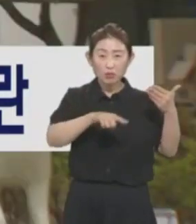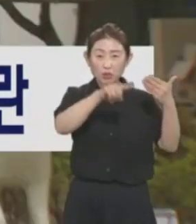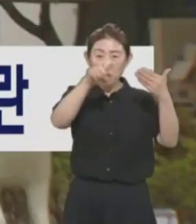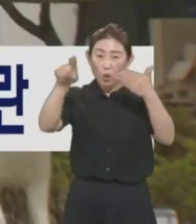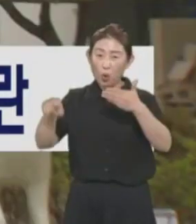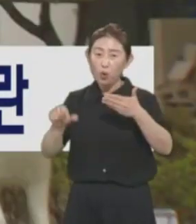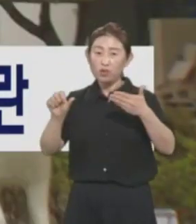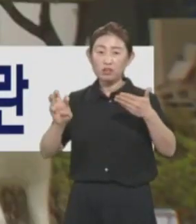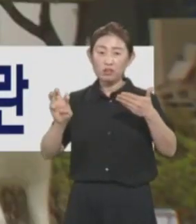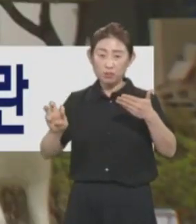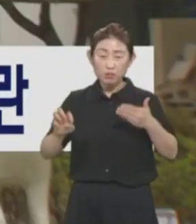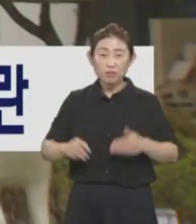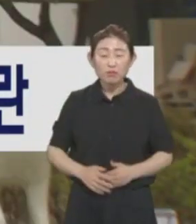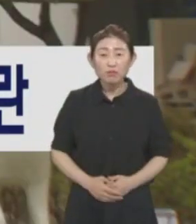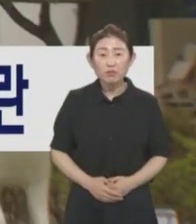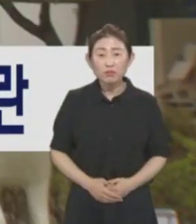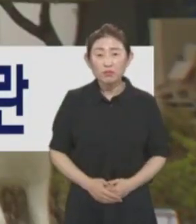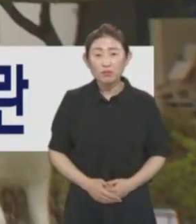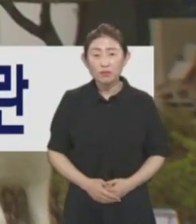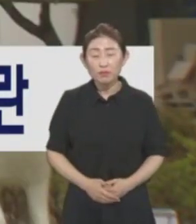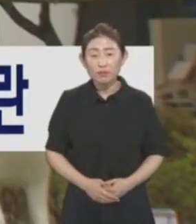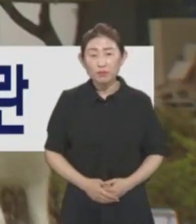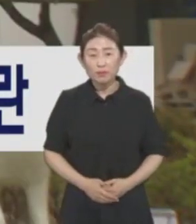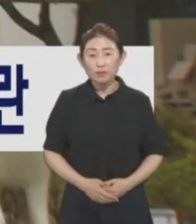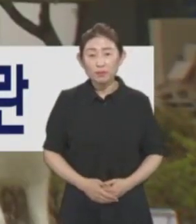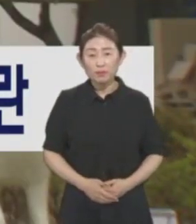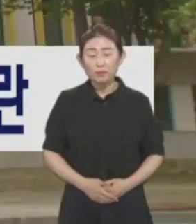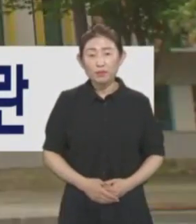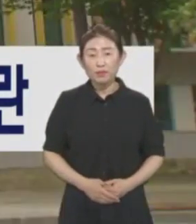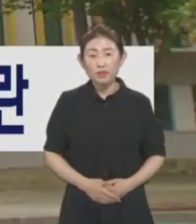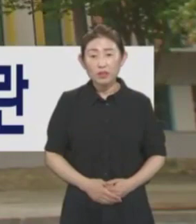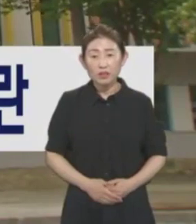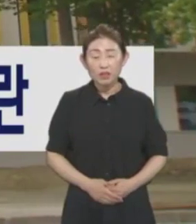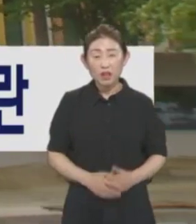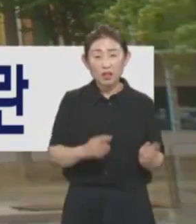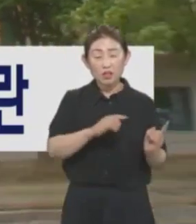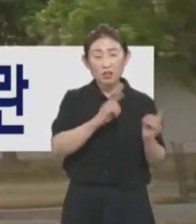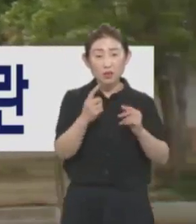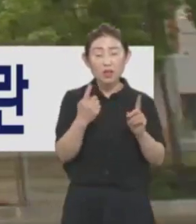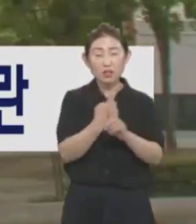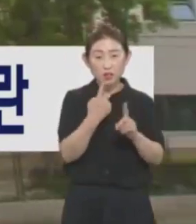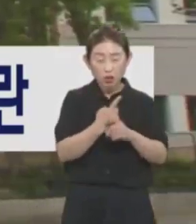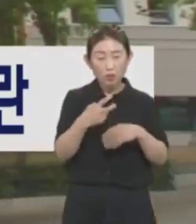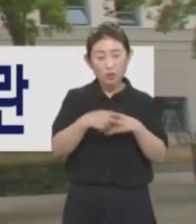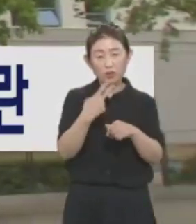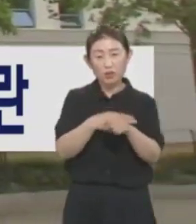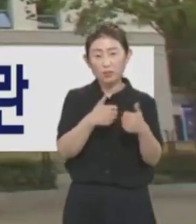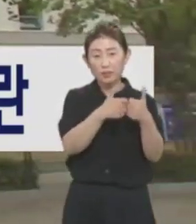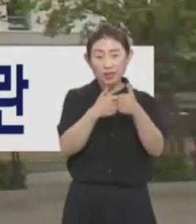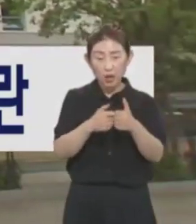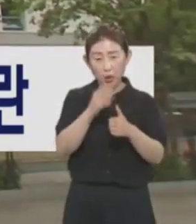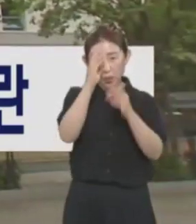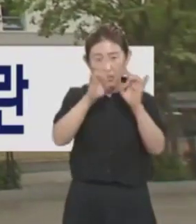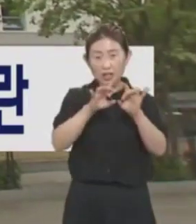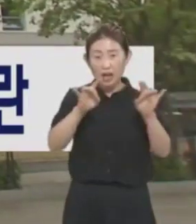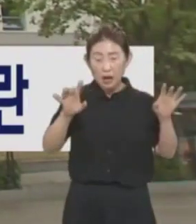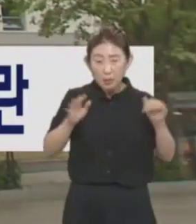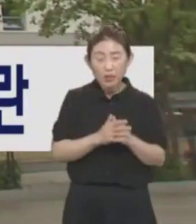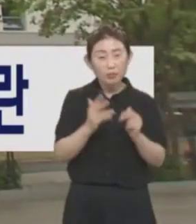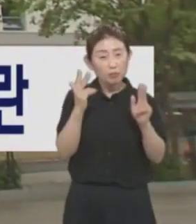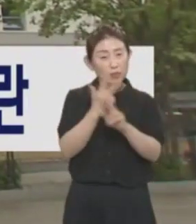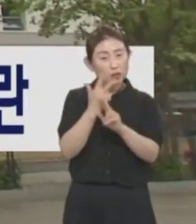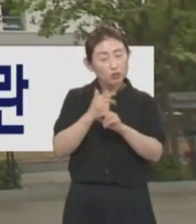점심시간을 제외한 오전 9시부터 오후 5시 30분까지로 재활치료는 의료진과 상의해 환자별로 평일 주